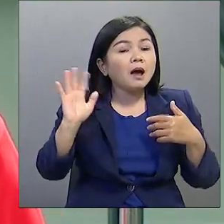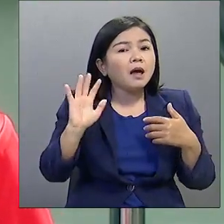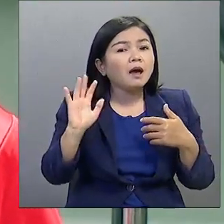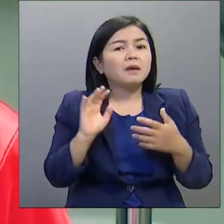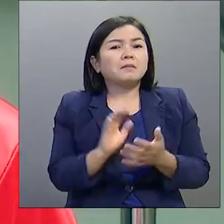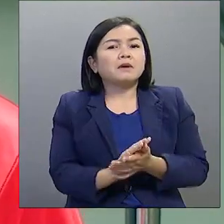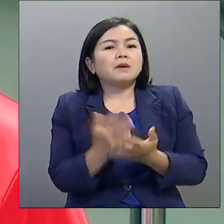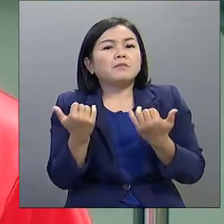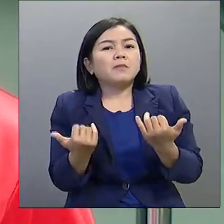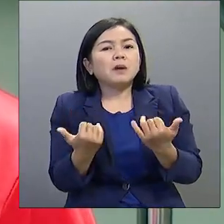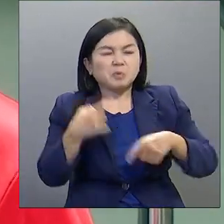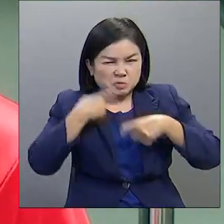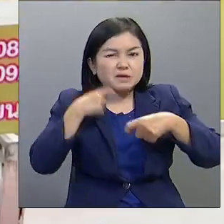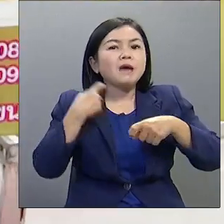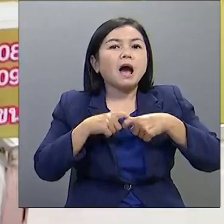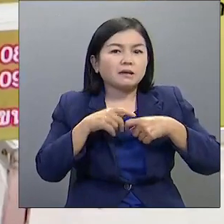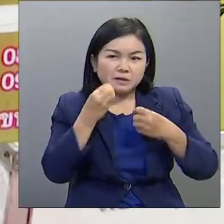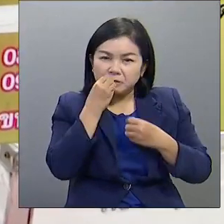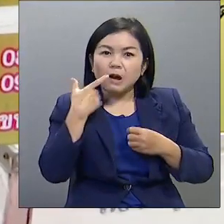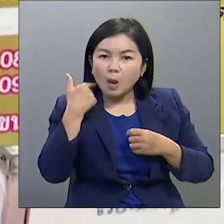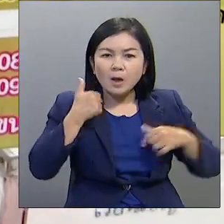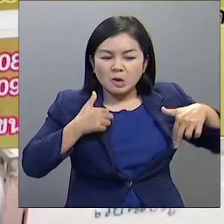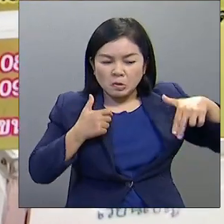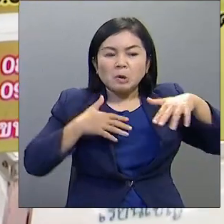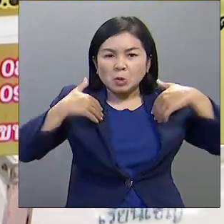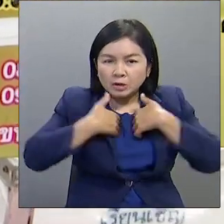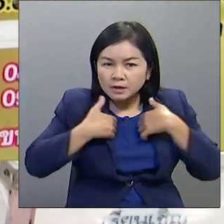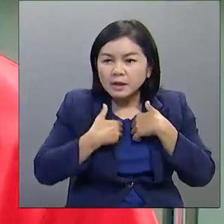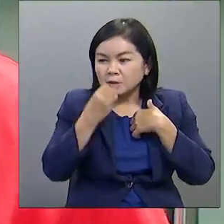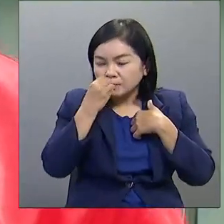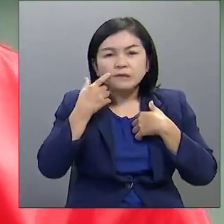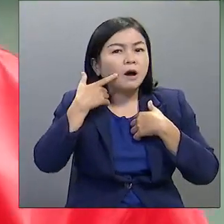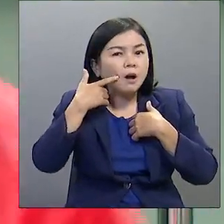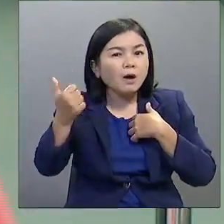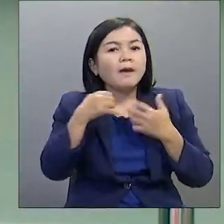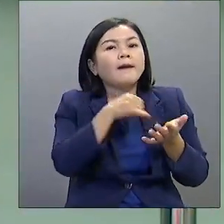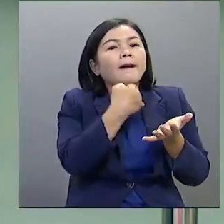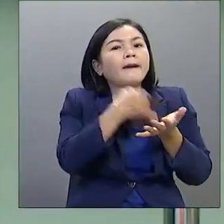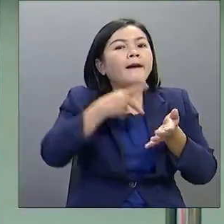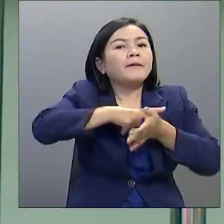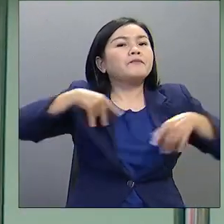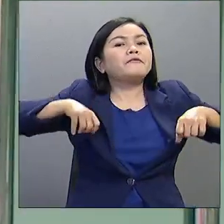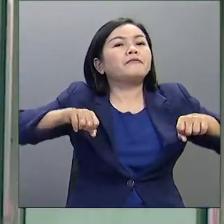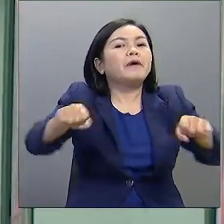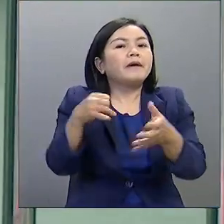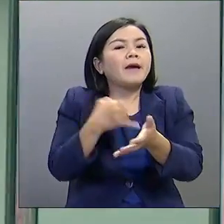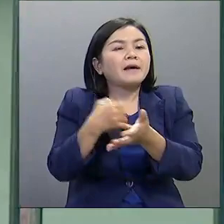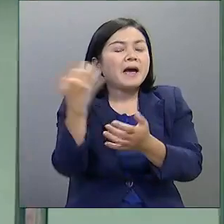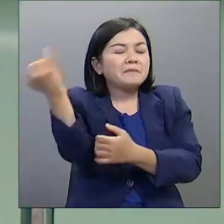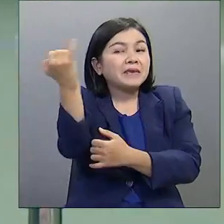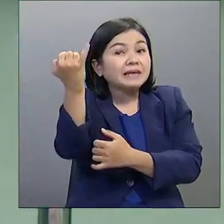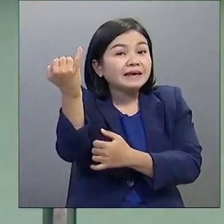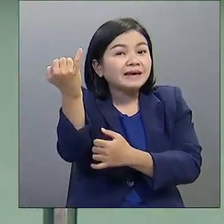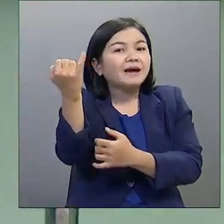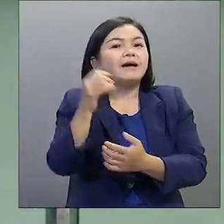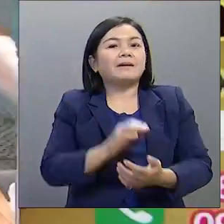มันไม่มีความลำบากครับของที่จะอร่อยมันต้องผ่านความลำบากก่อนมันง่ายเกินจะไม่ดีครับ อันนี้มันคือเคล็ดลับของเราเลยใช่ไหม ครับใช่ครับ